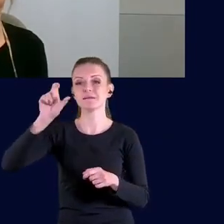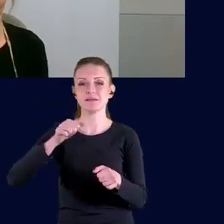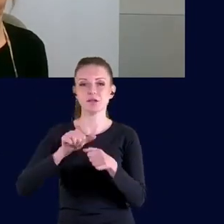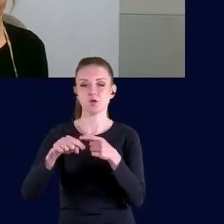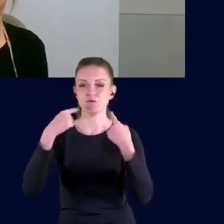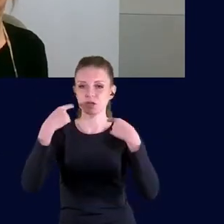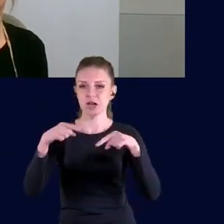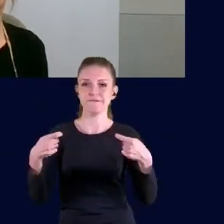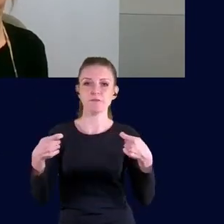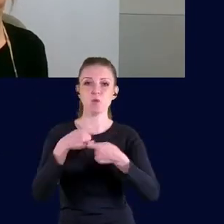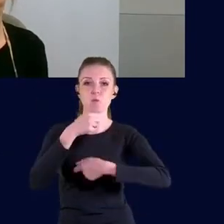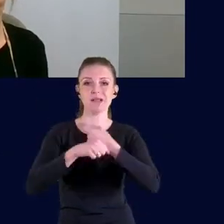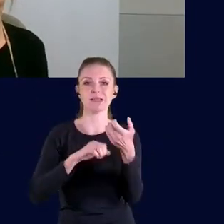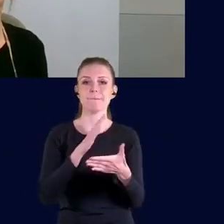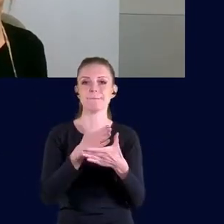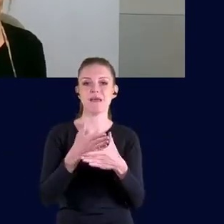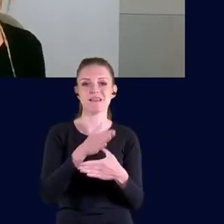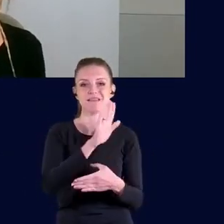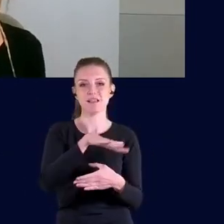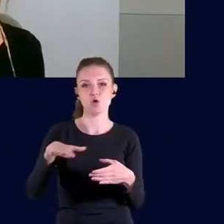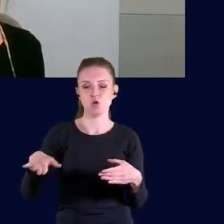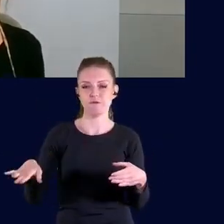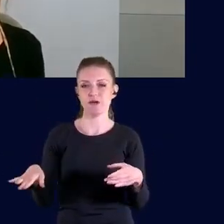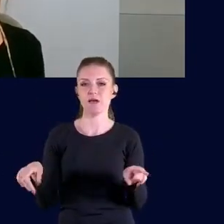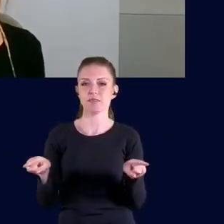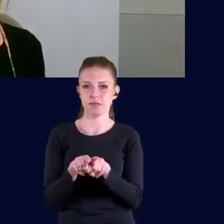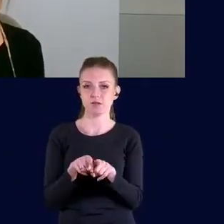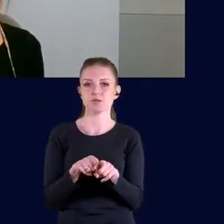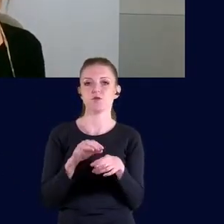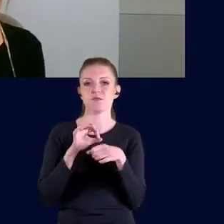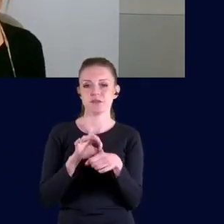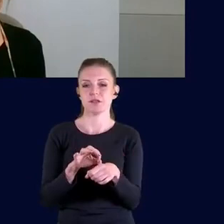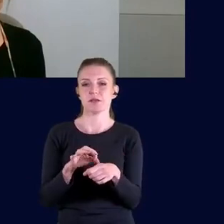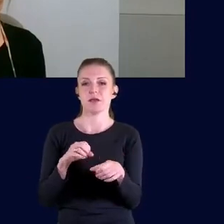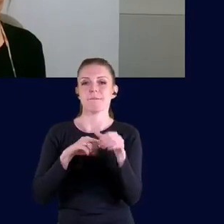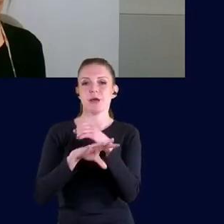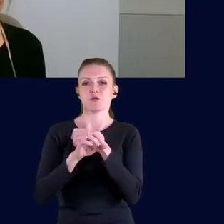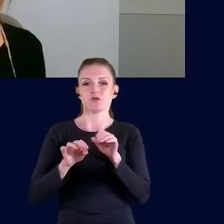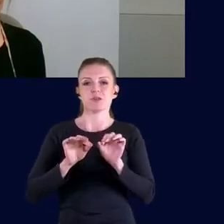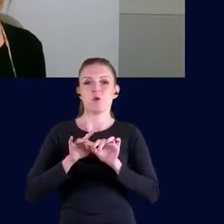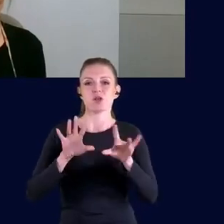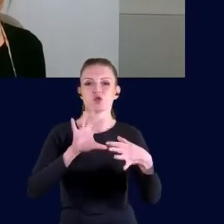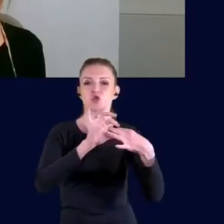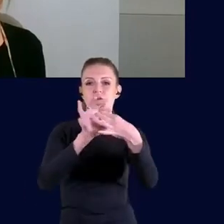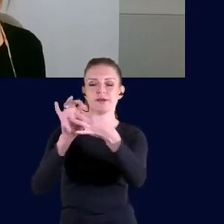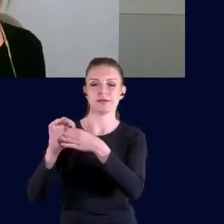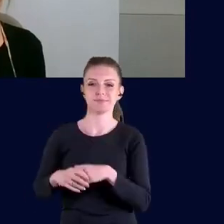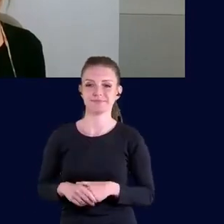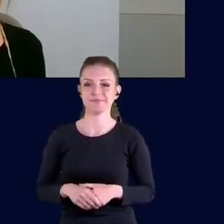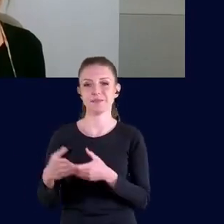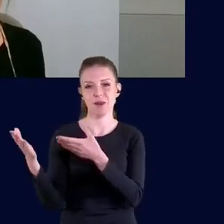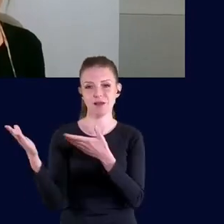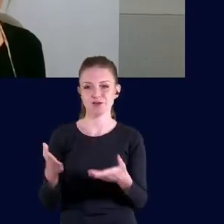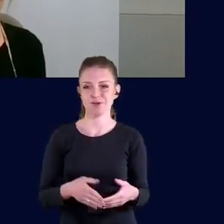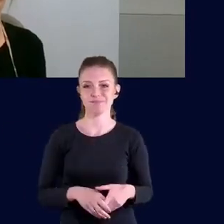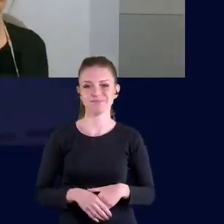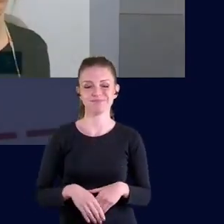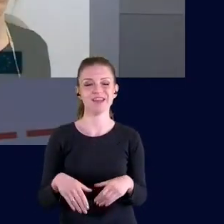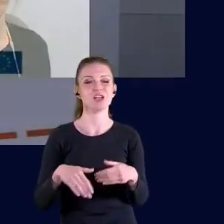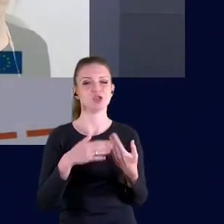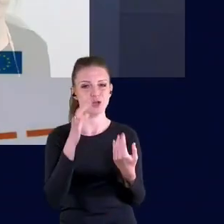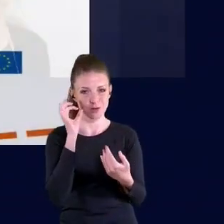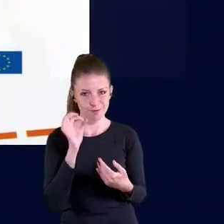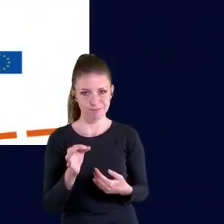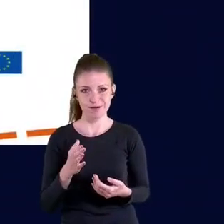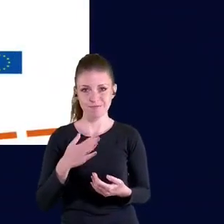międzynarodową oraz prowadzenie bibliotecznych mediów społecznościowych Zapraszam pani Katarzyno Dzień dobry państwu